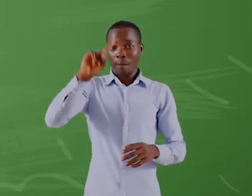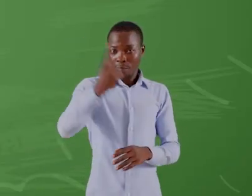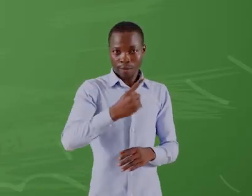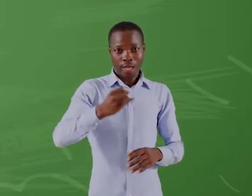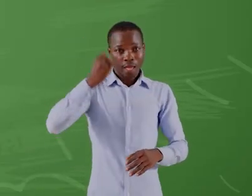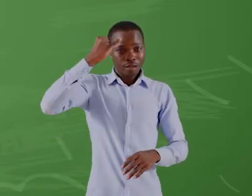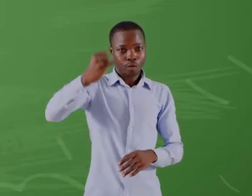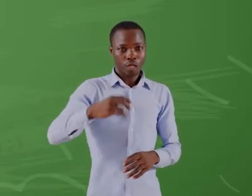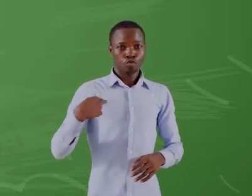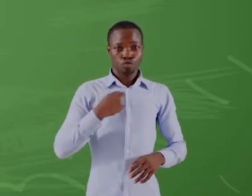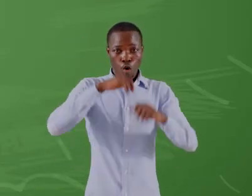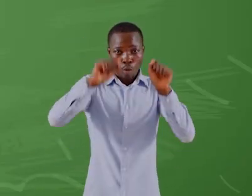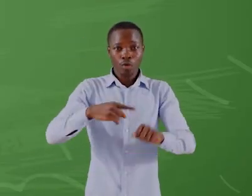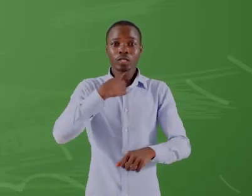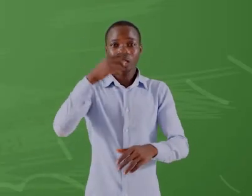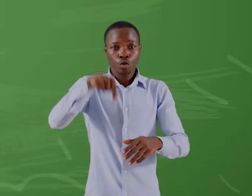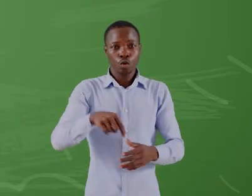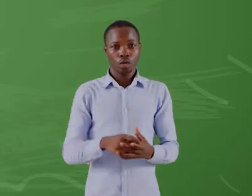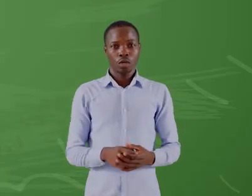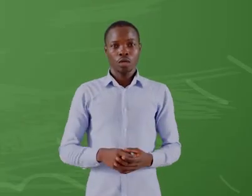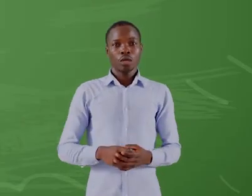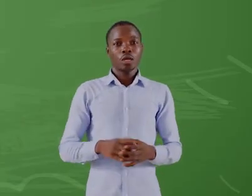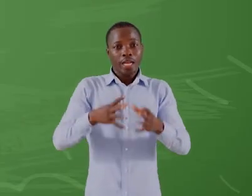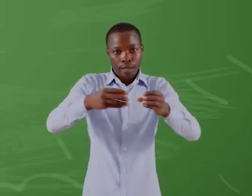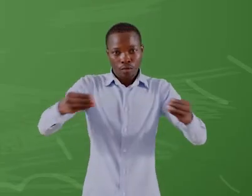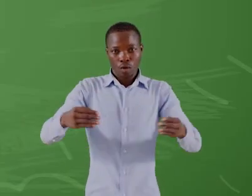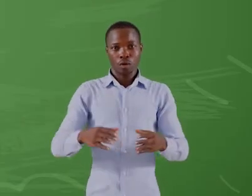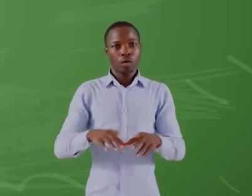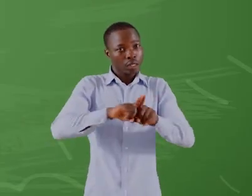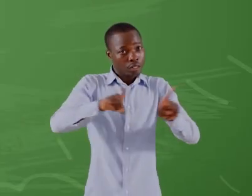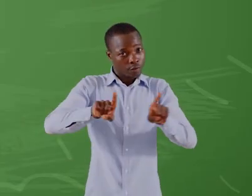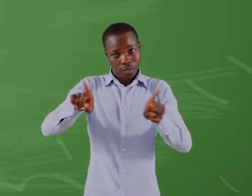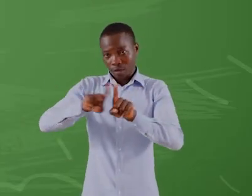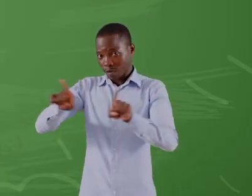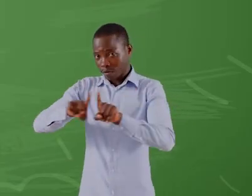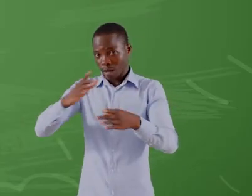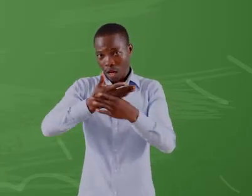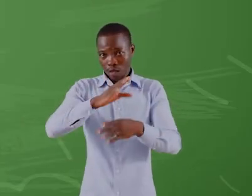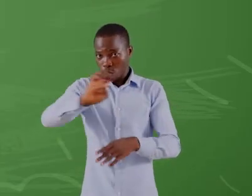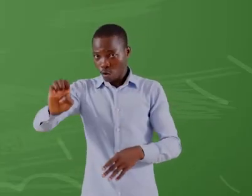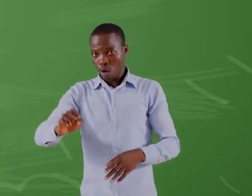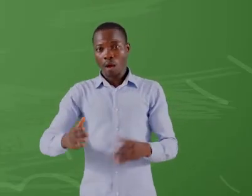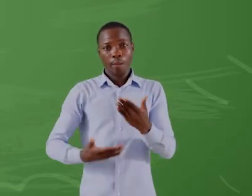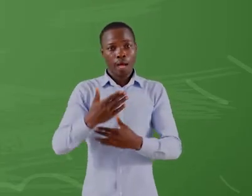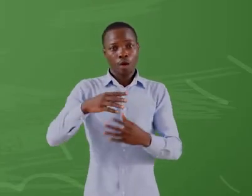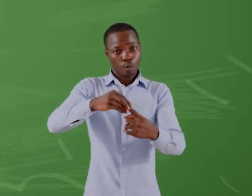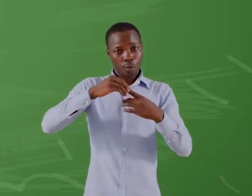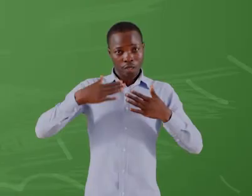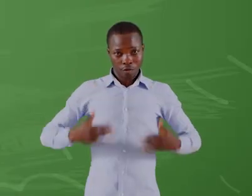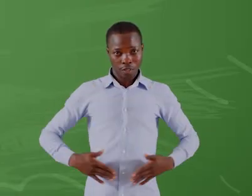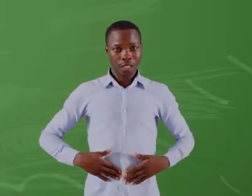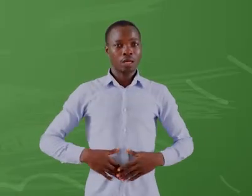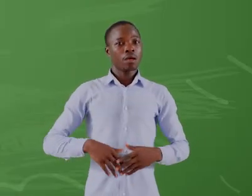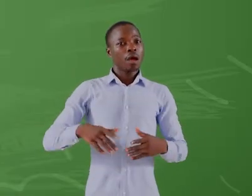première hypothèse, nous pouvons dire que les sols se différencient par leurs propriétés physiques que sont